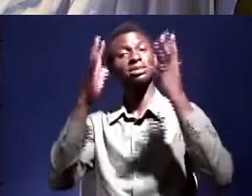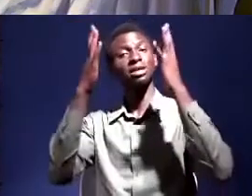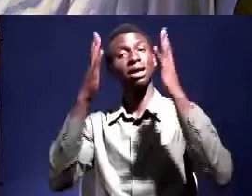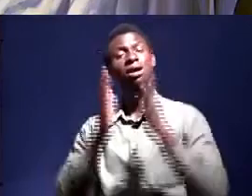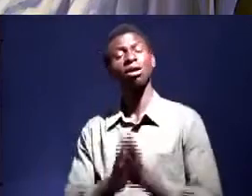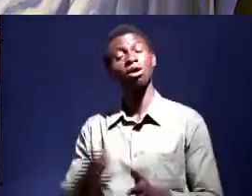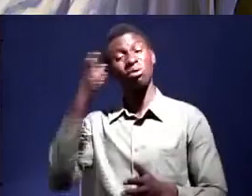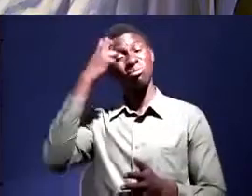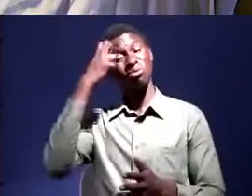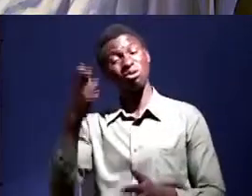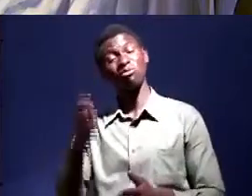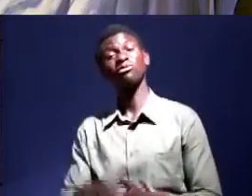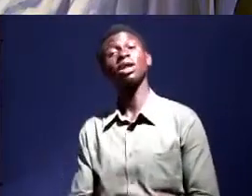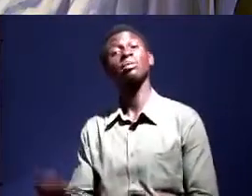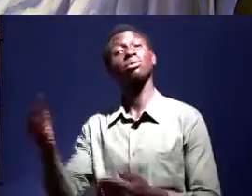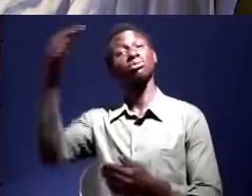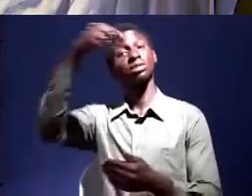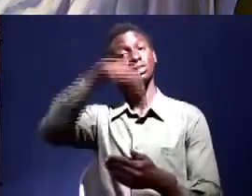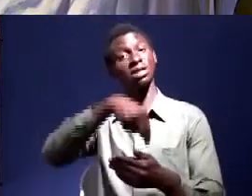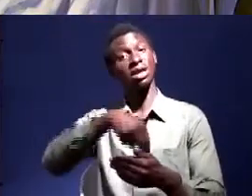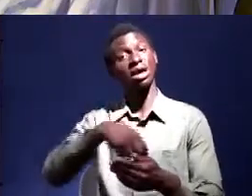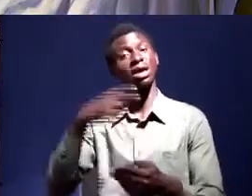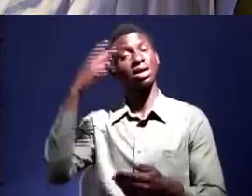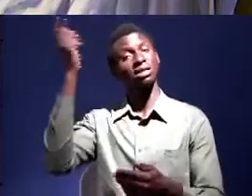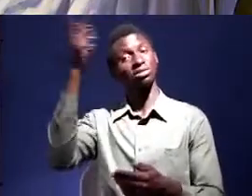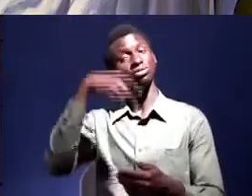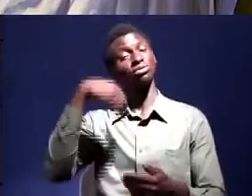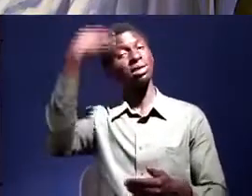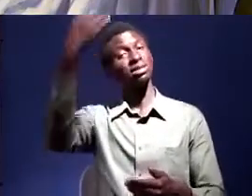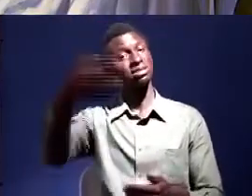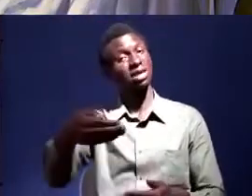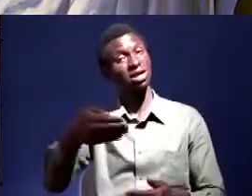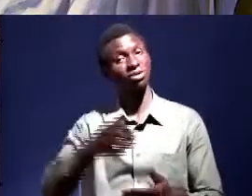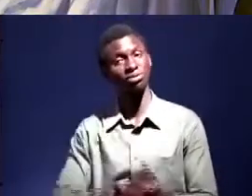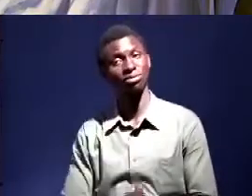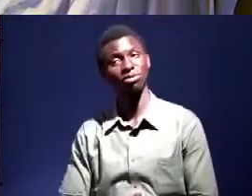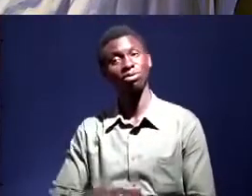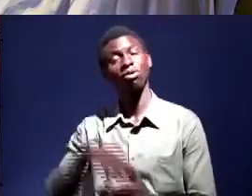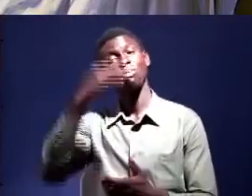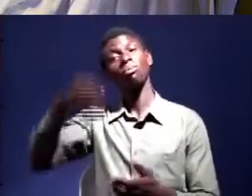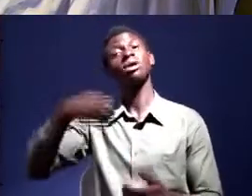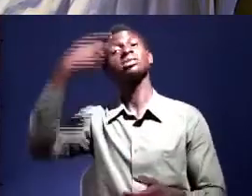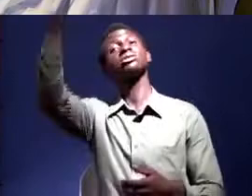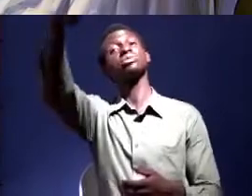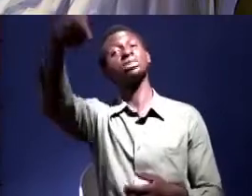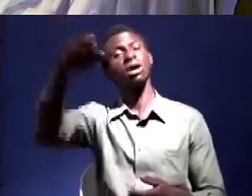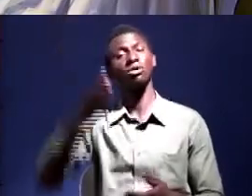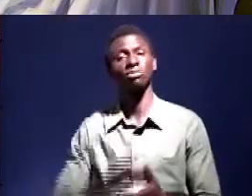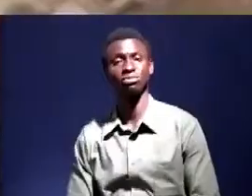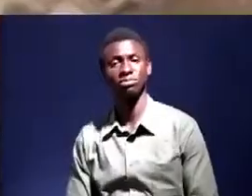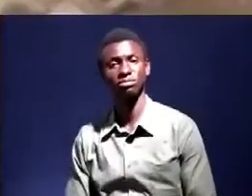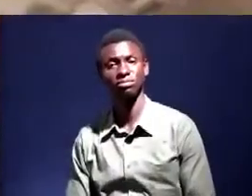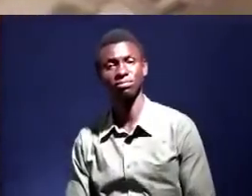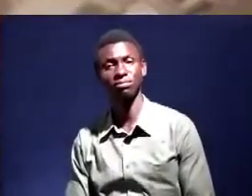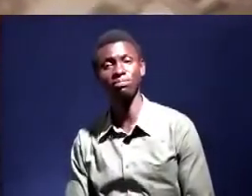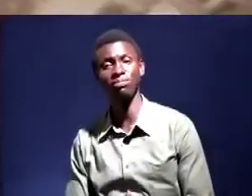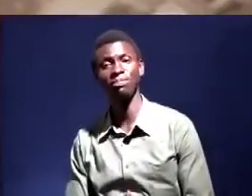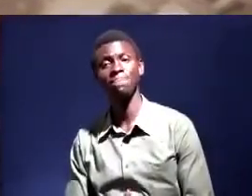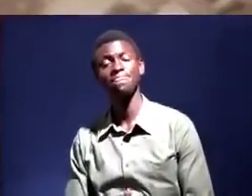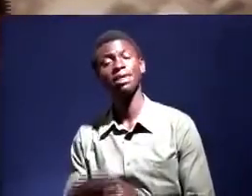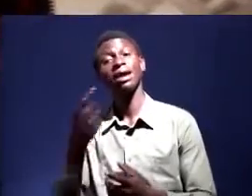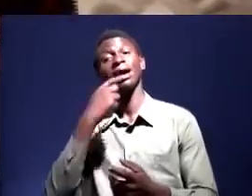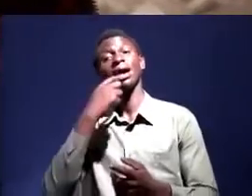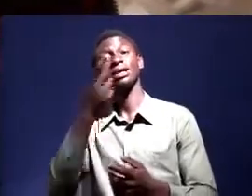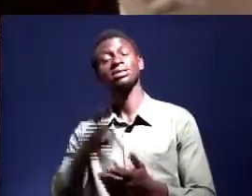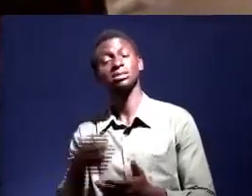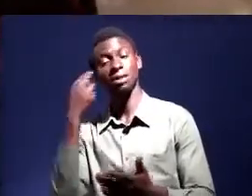Mwovu anapokujia. Next week. Juma lijalo. Next month. Mwezi ujao. And he says, look what you did 2 weeks ago. Akisema hebu